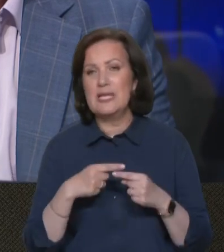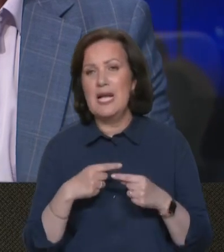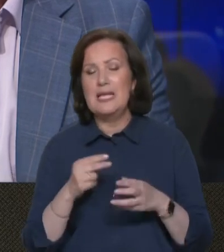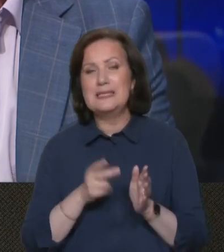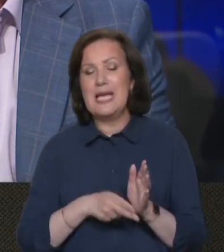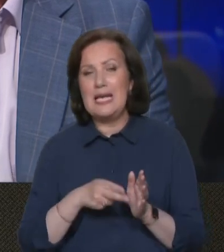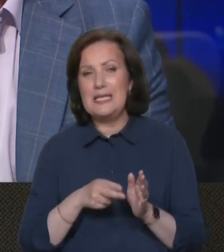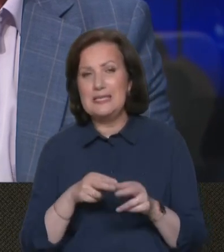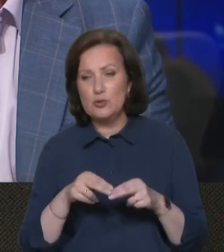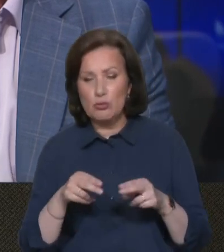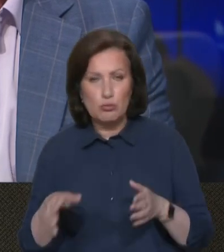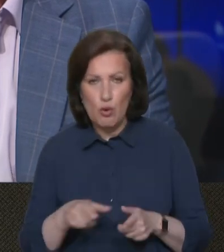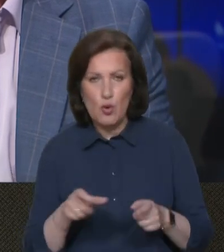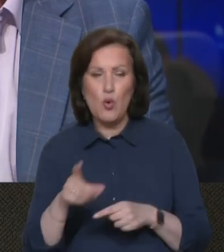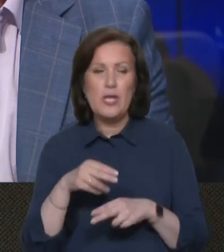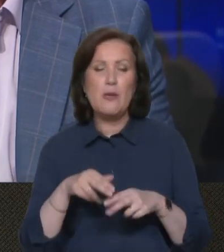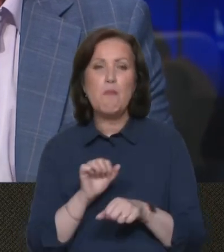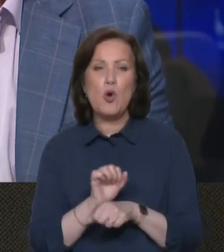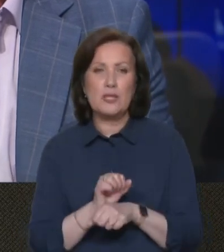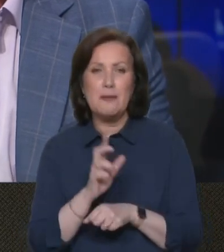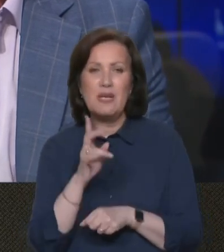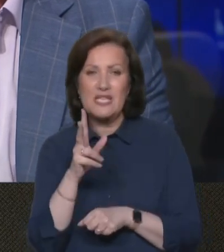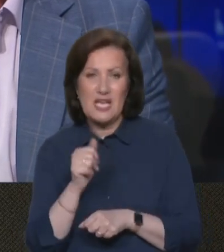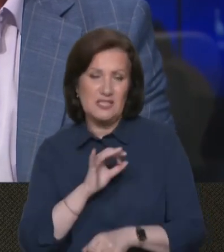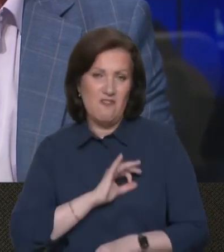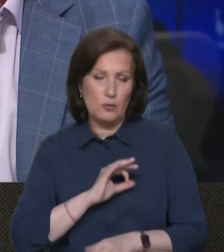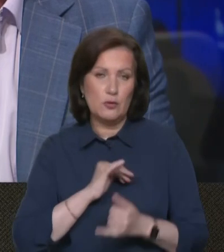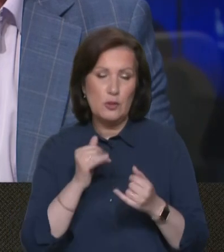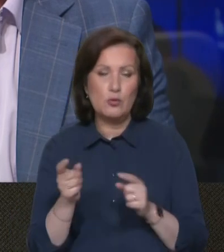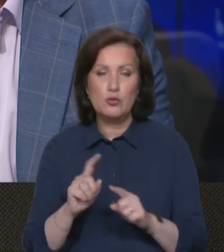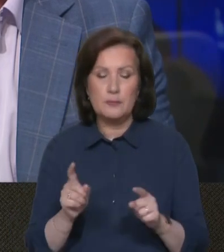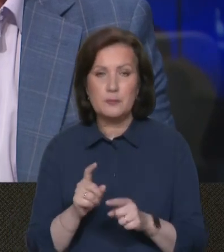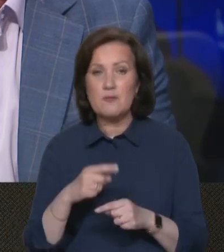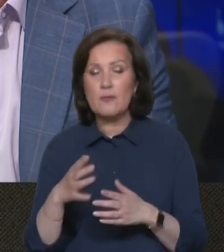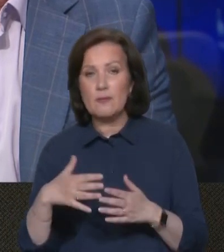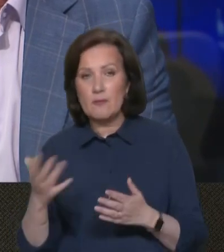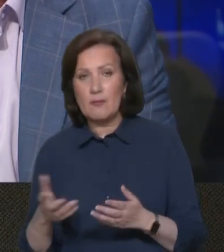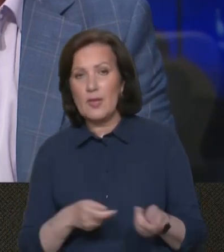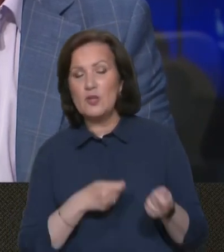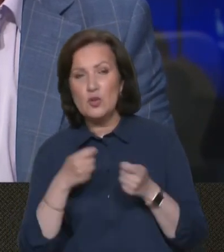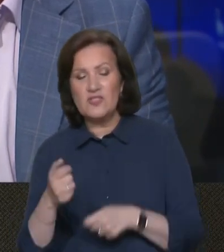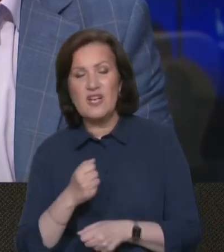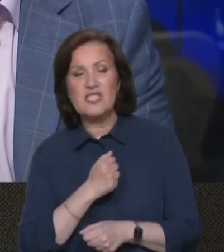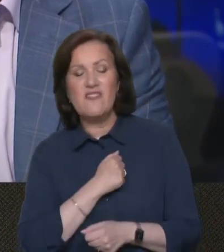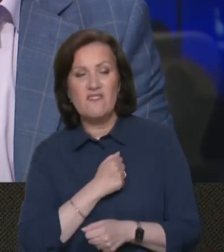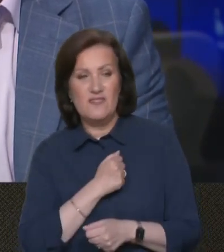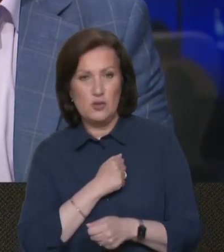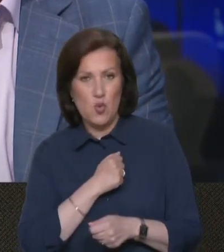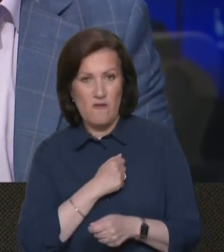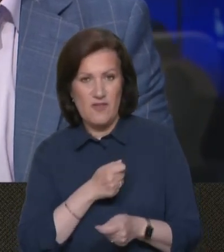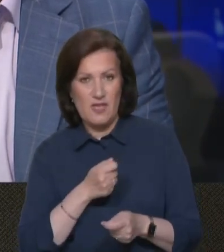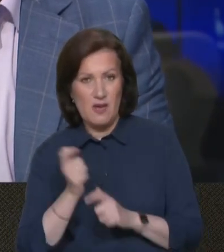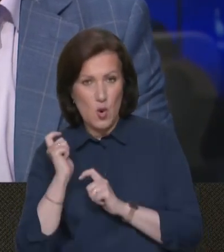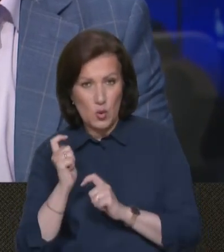дорогу, і порти Бердянська, наприклад, вони використовують здебільшого для того, щоб з одного боку доставляти військові грузи, а